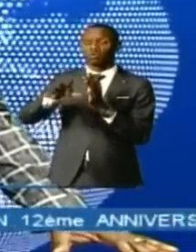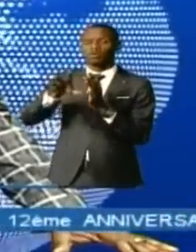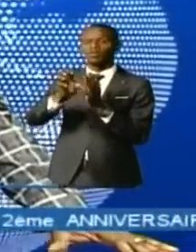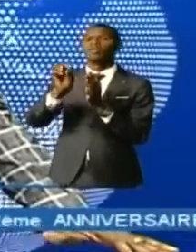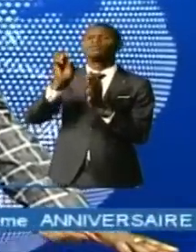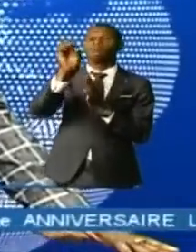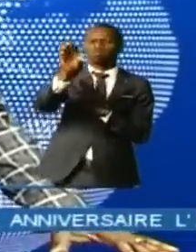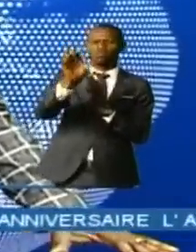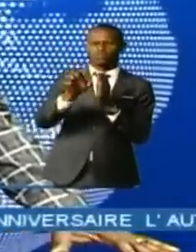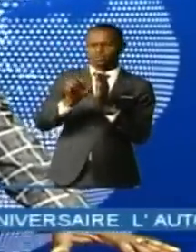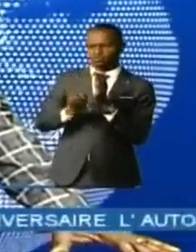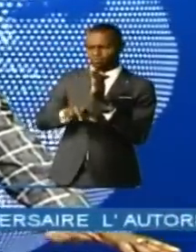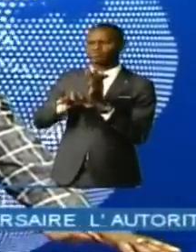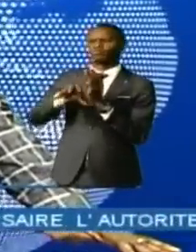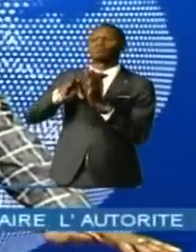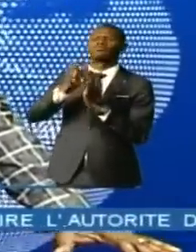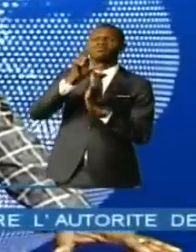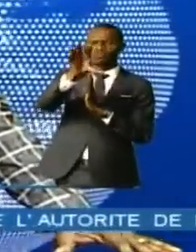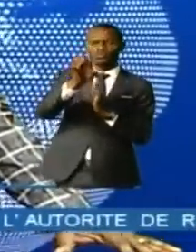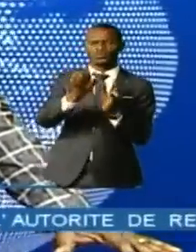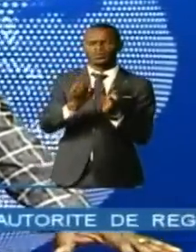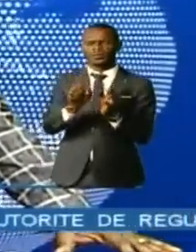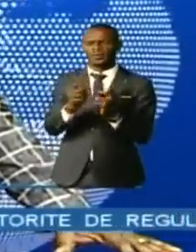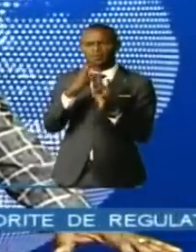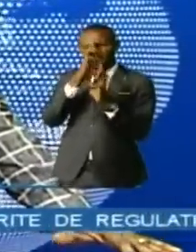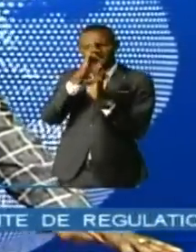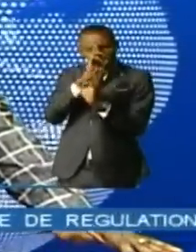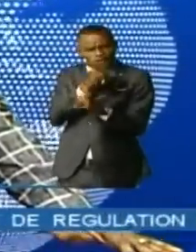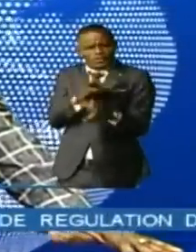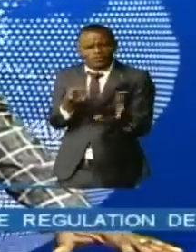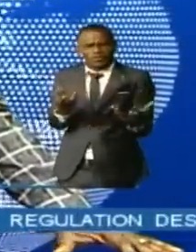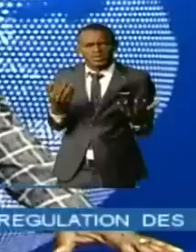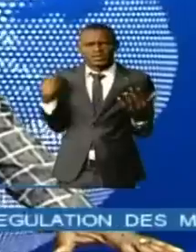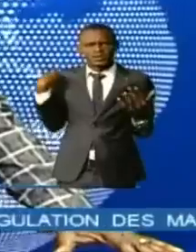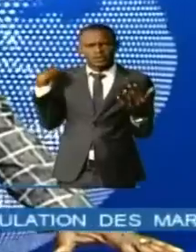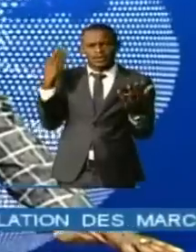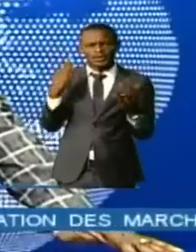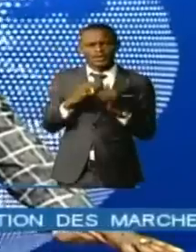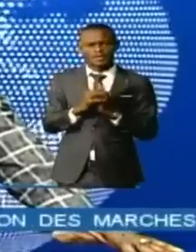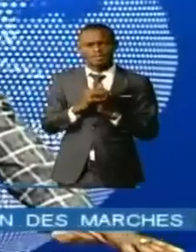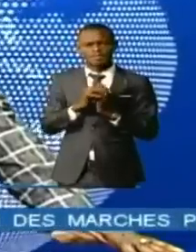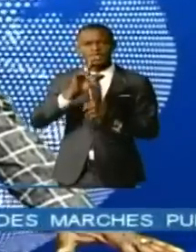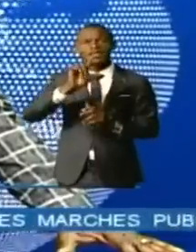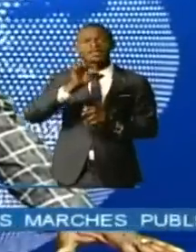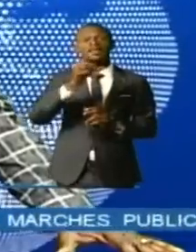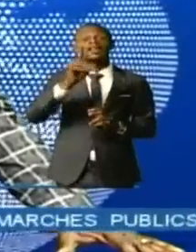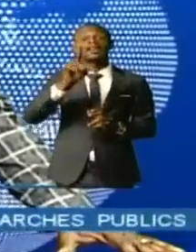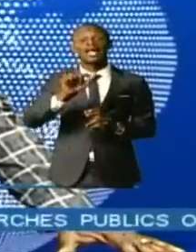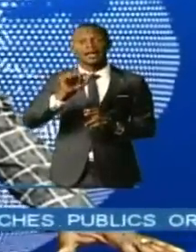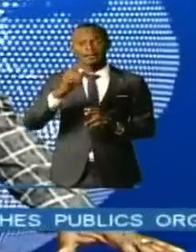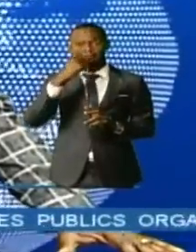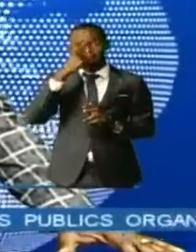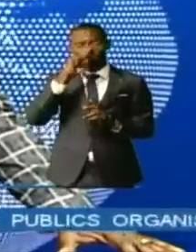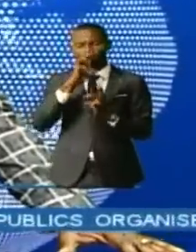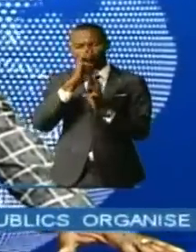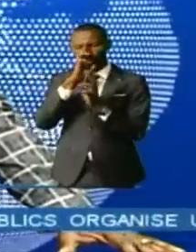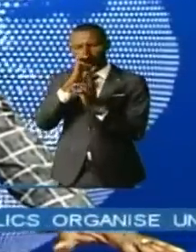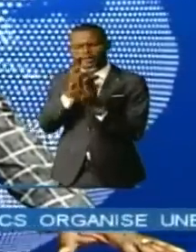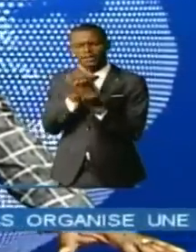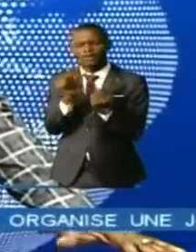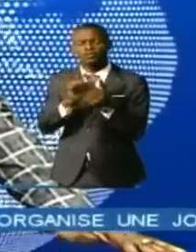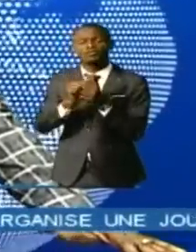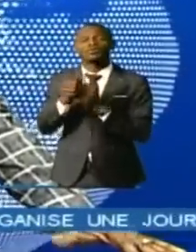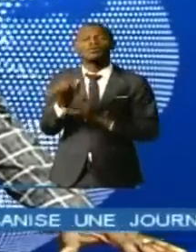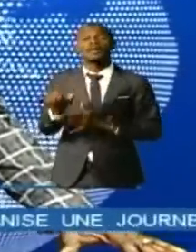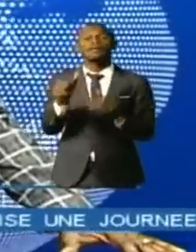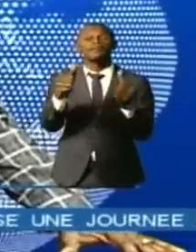besoins de souveraineté. La DGDA, pour mieux aborder cette question, il faut faire une comparaison entre les recettes